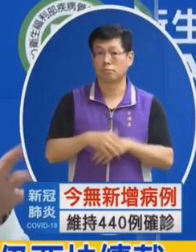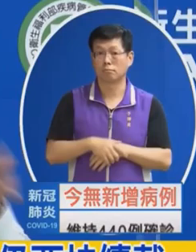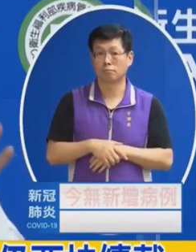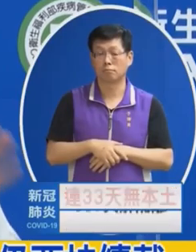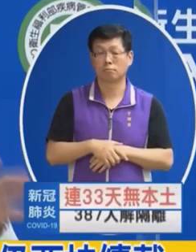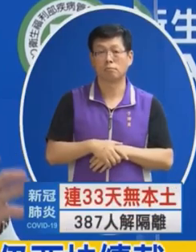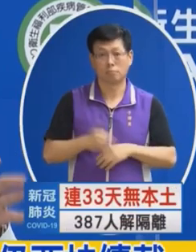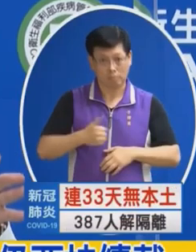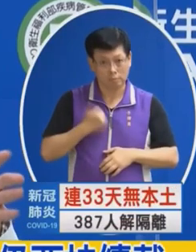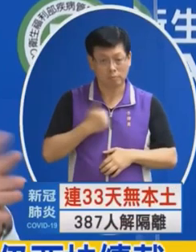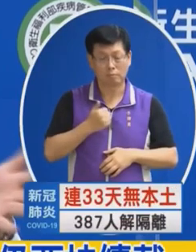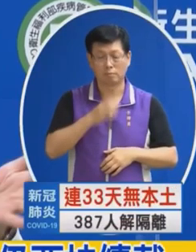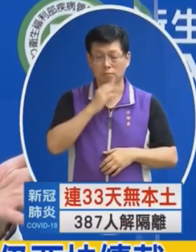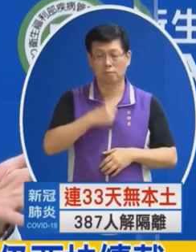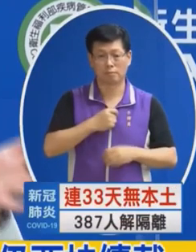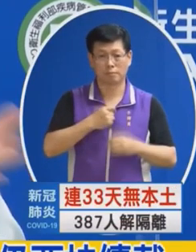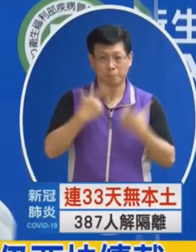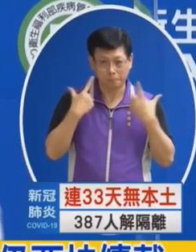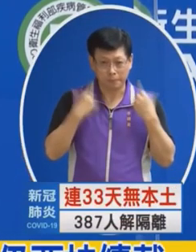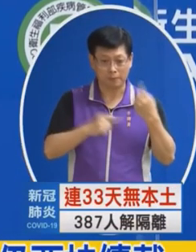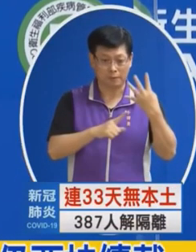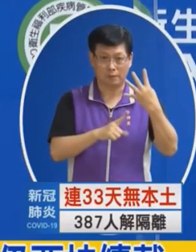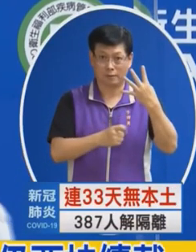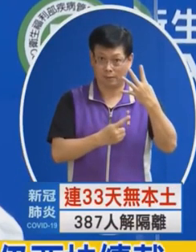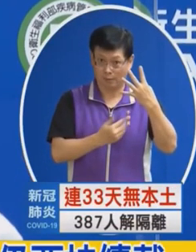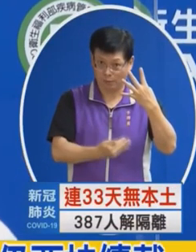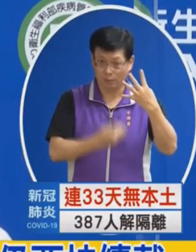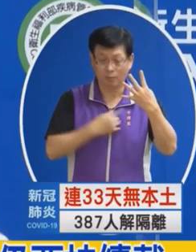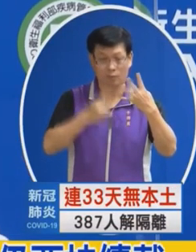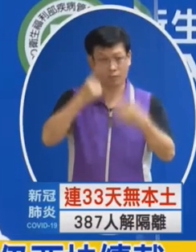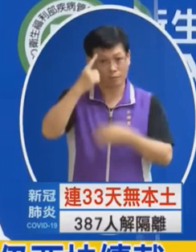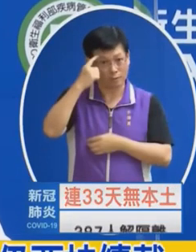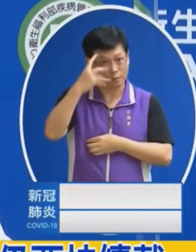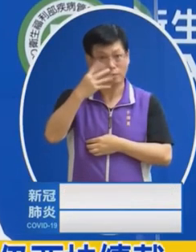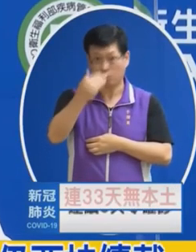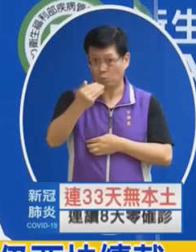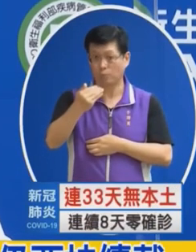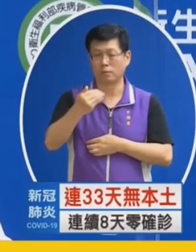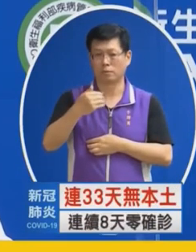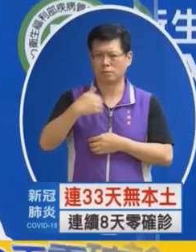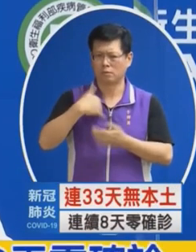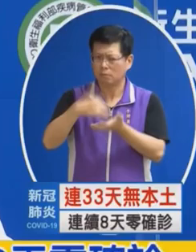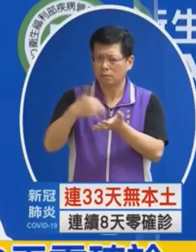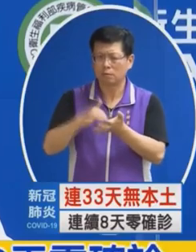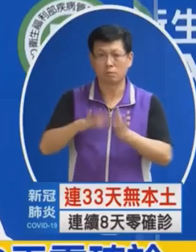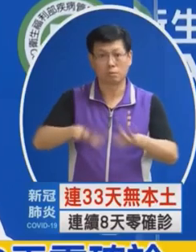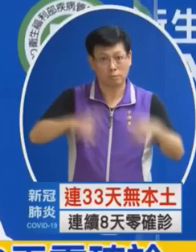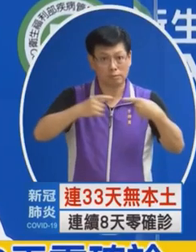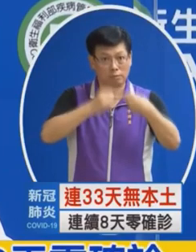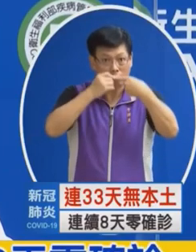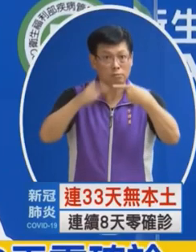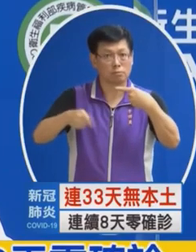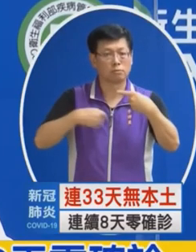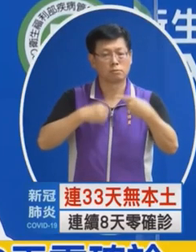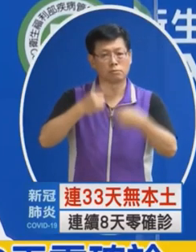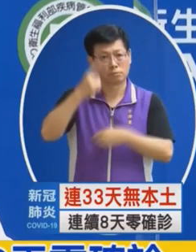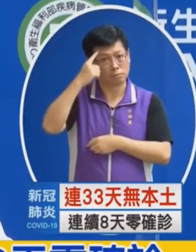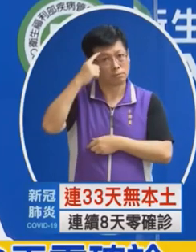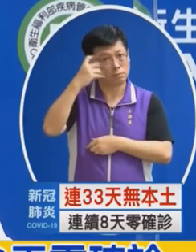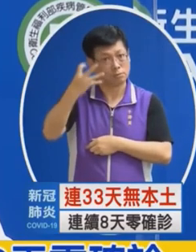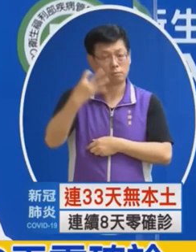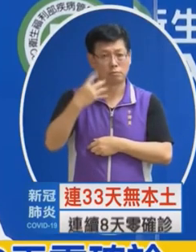4月9号14天9片然后再购买的人这样来看，我们大概第一次的这样的